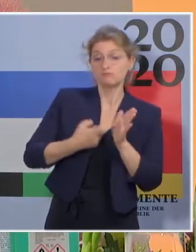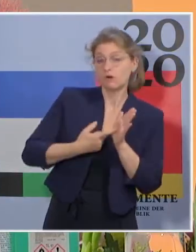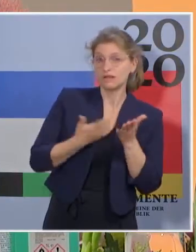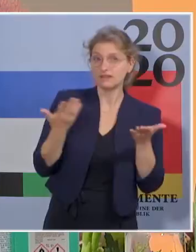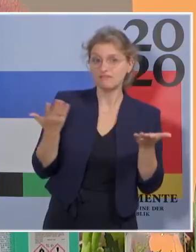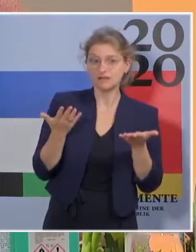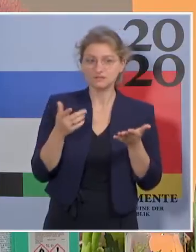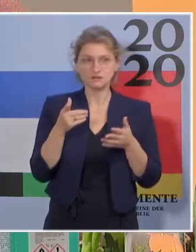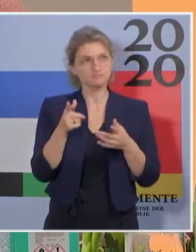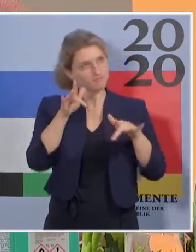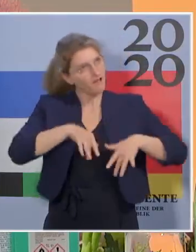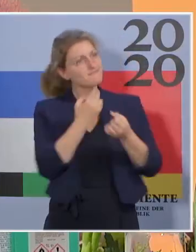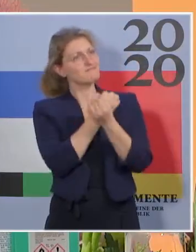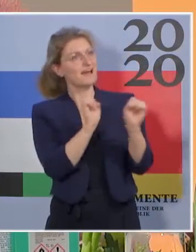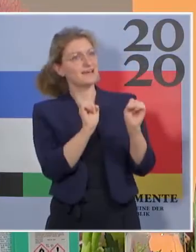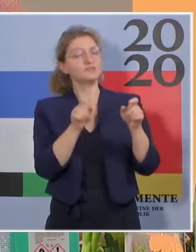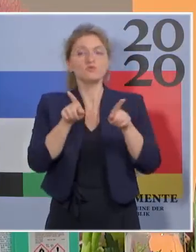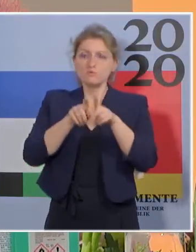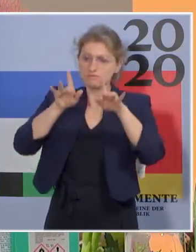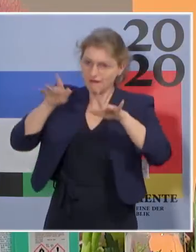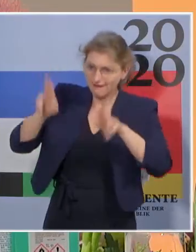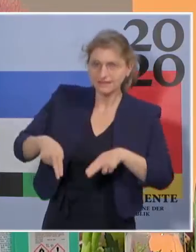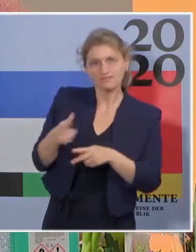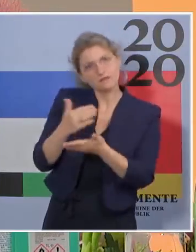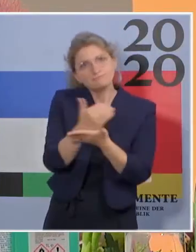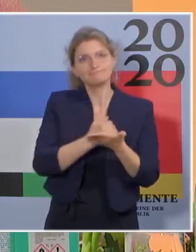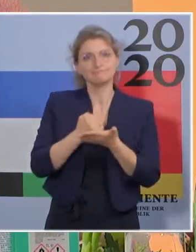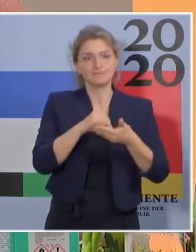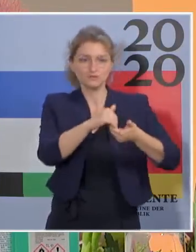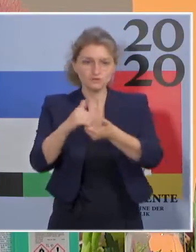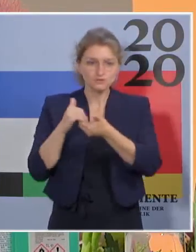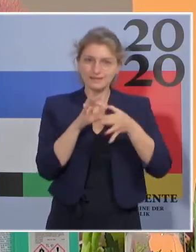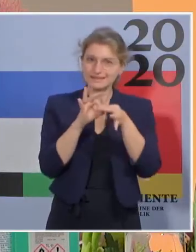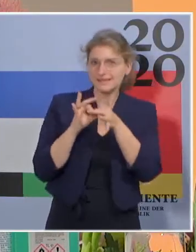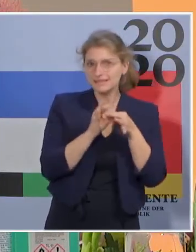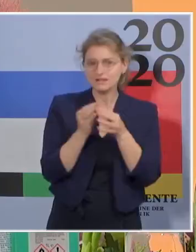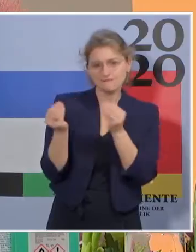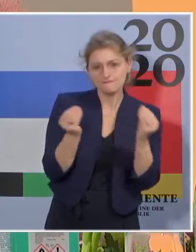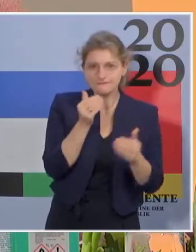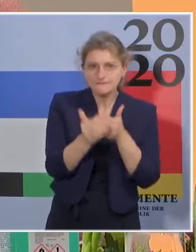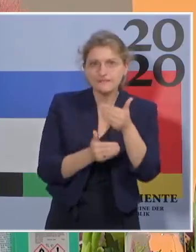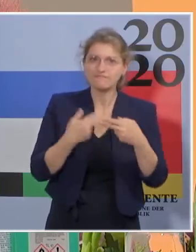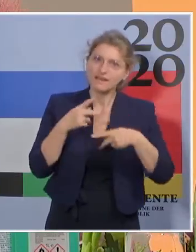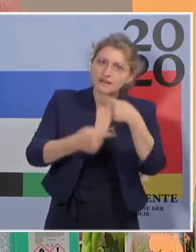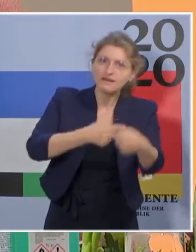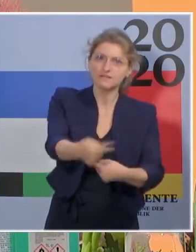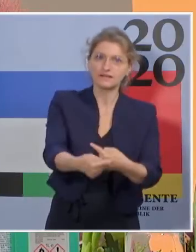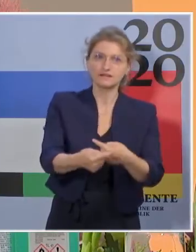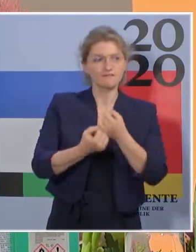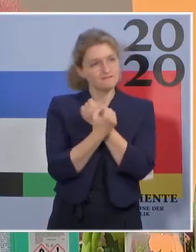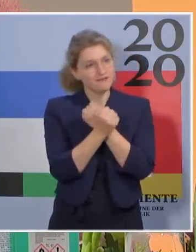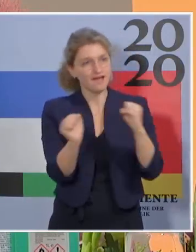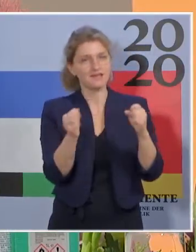die Rechte nutzen, unsere Gemeinschaft gestalten, unsere Gesellschaft weiterentwickeln in einem freien, friedlichen